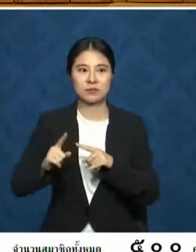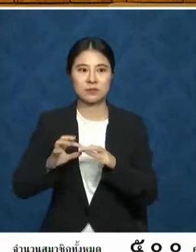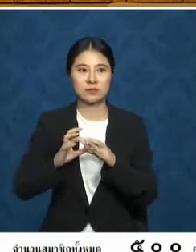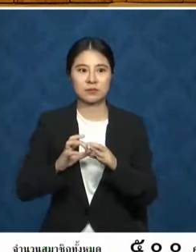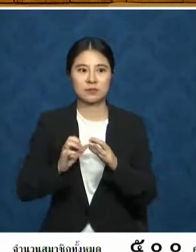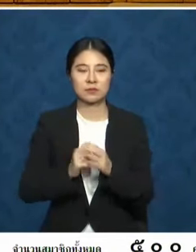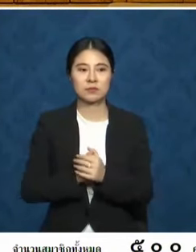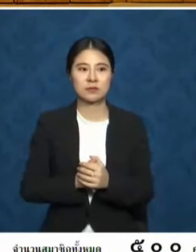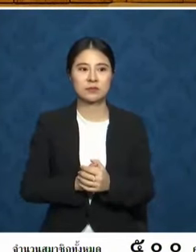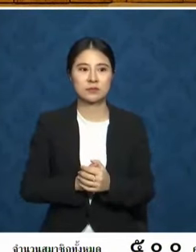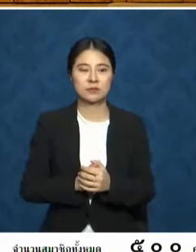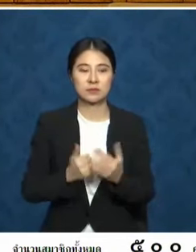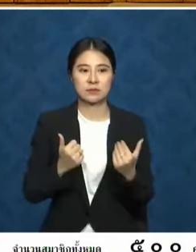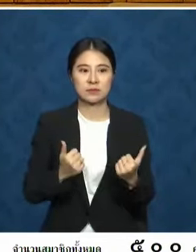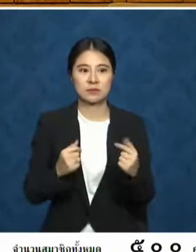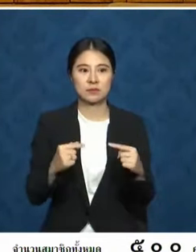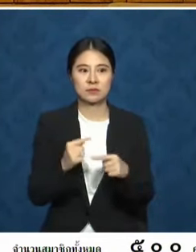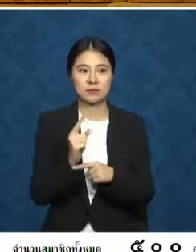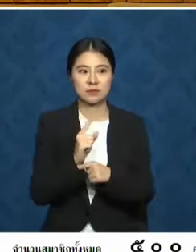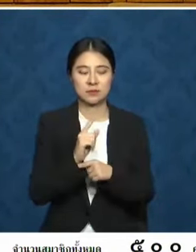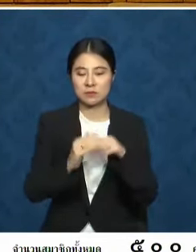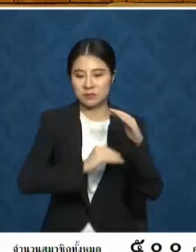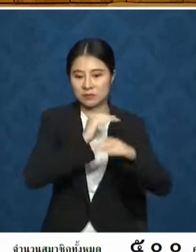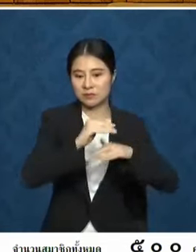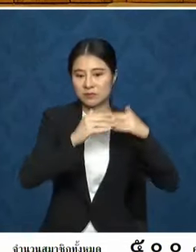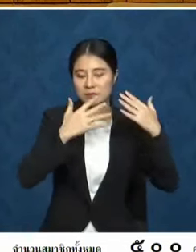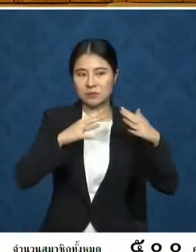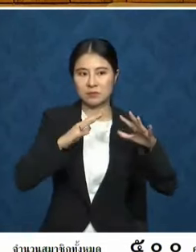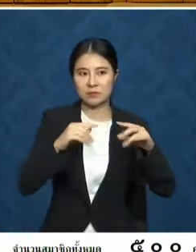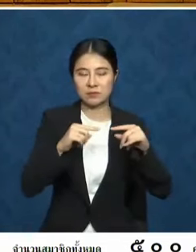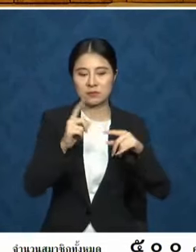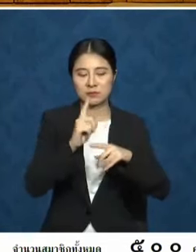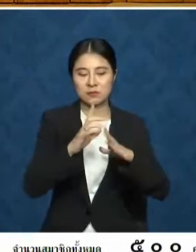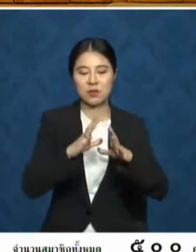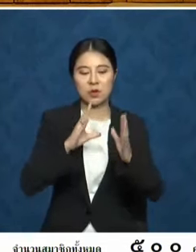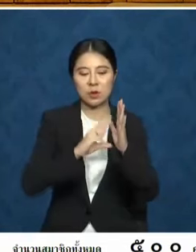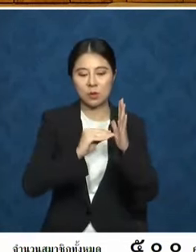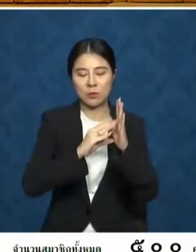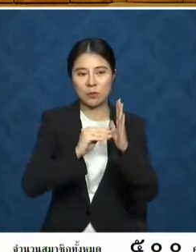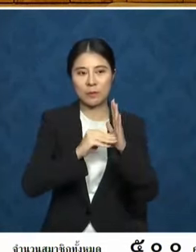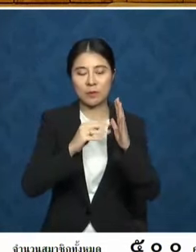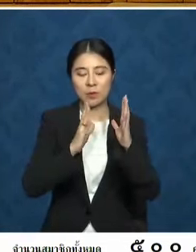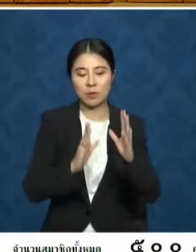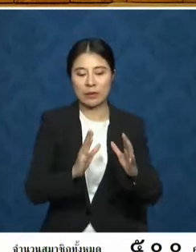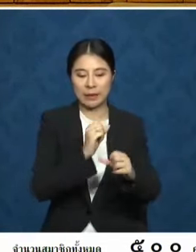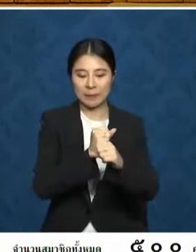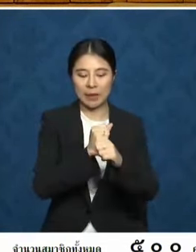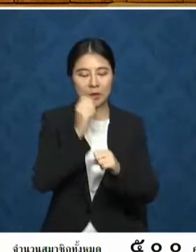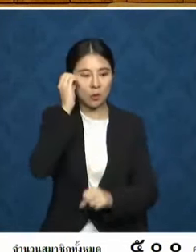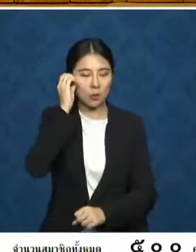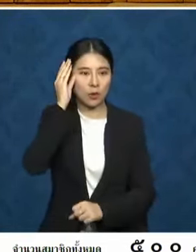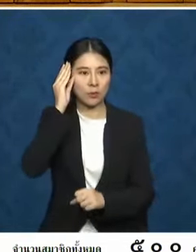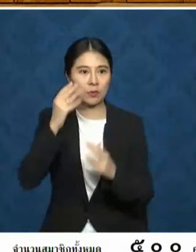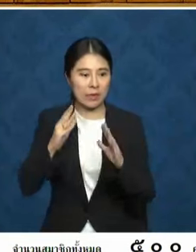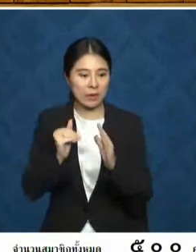software ปัจุบันเมื่อเครื่อนเร็วมาอยบนคราวเมื่อมีการอบรมบุคลากรที่แทรก